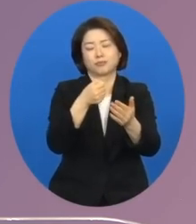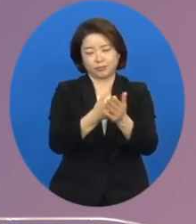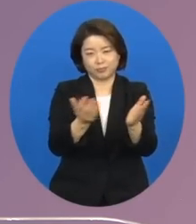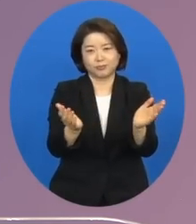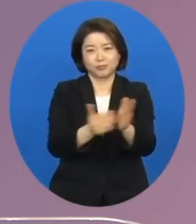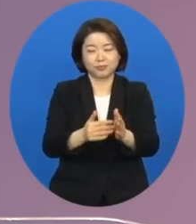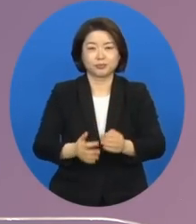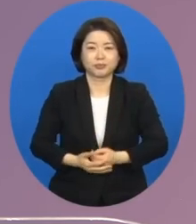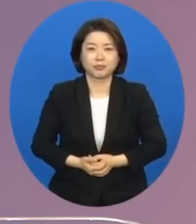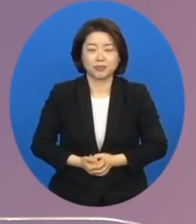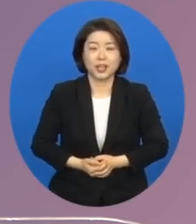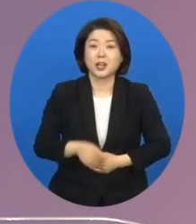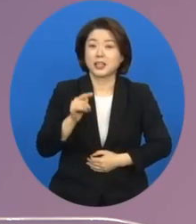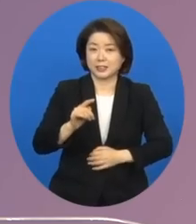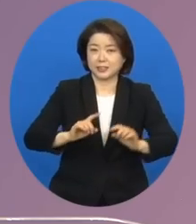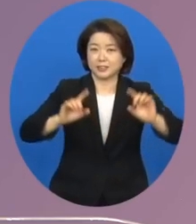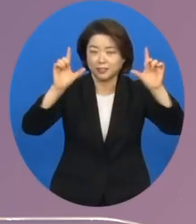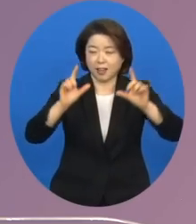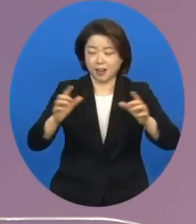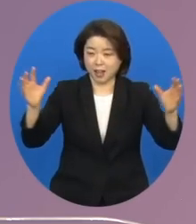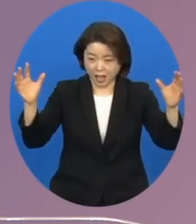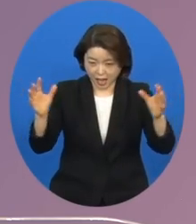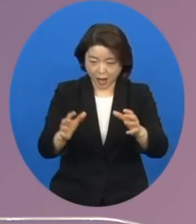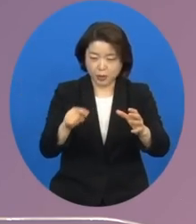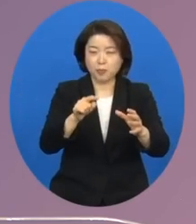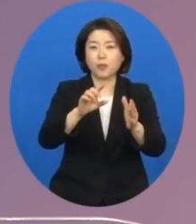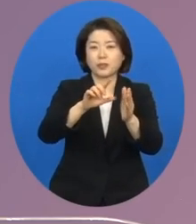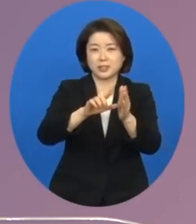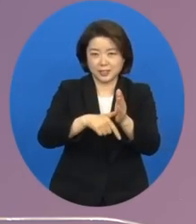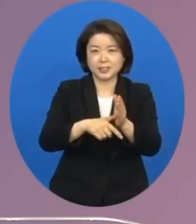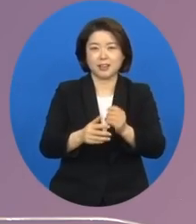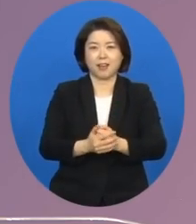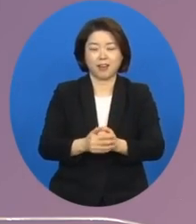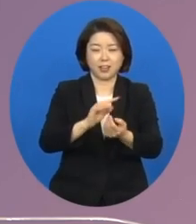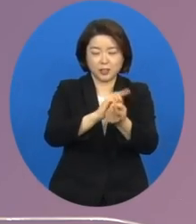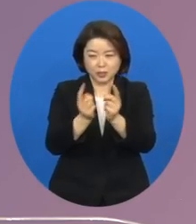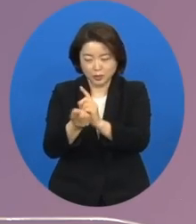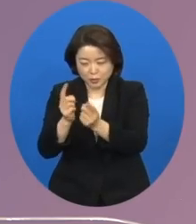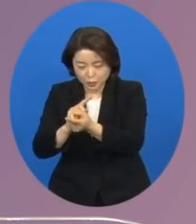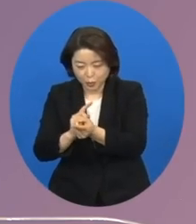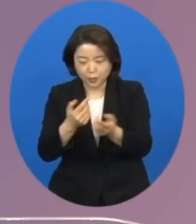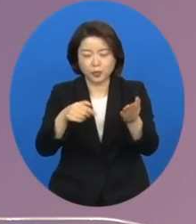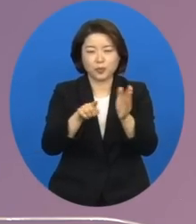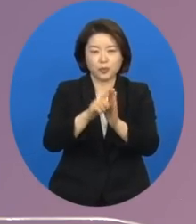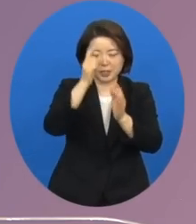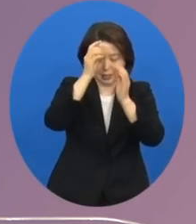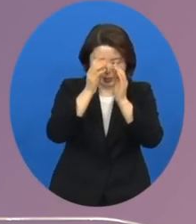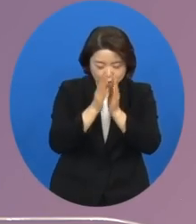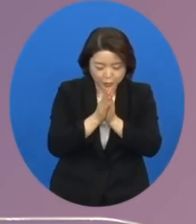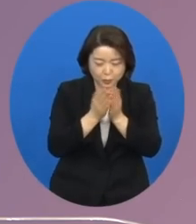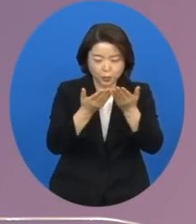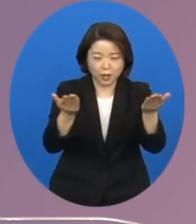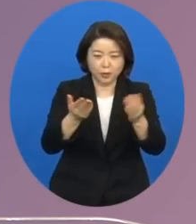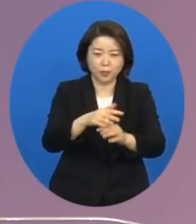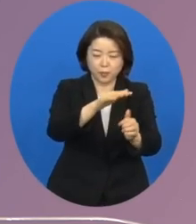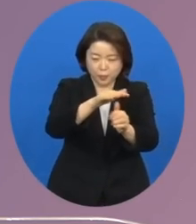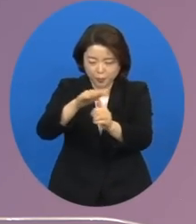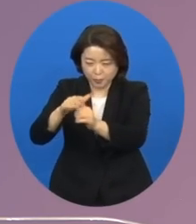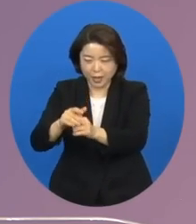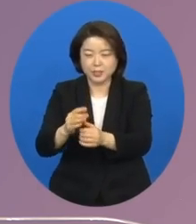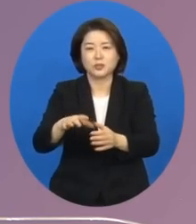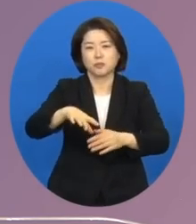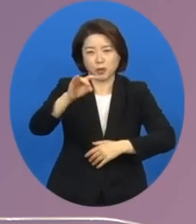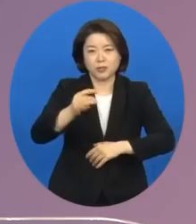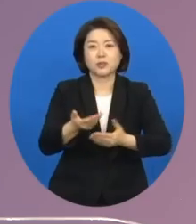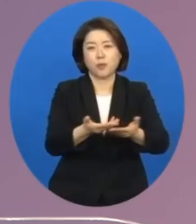그래서 그날 함께 모인 그 시간에 서로를 위하여 중보하고 안수하는 시간을 갖고